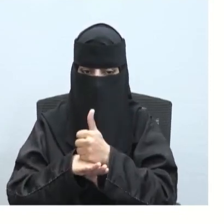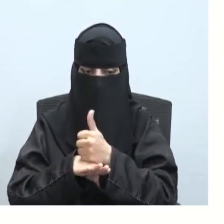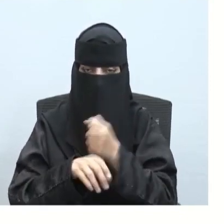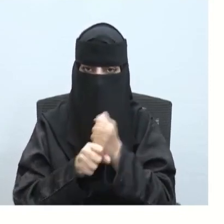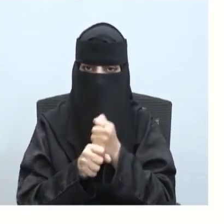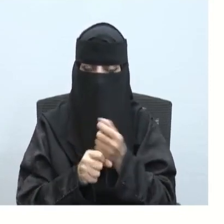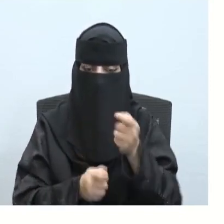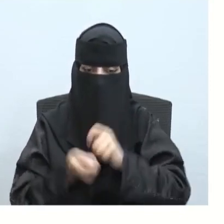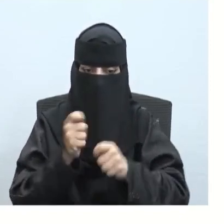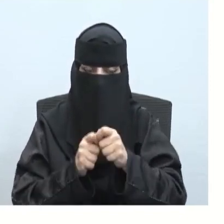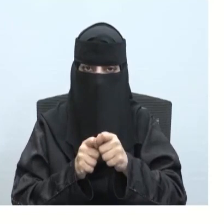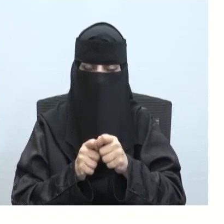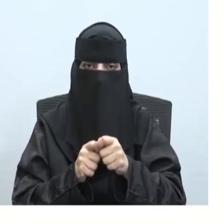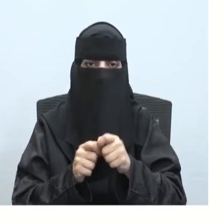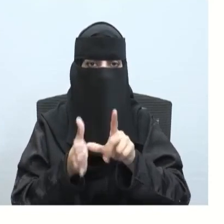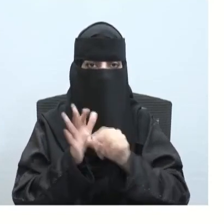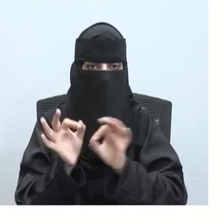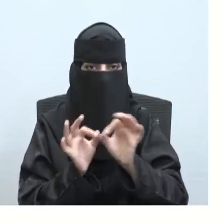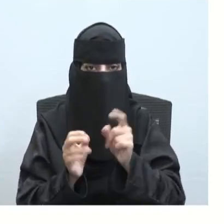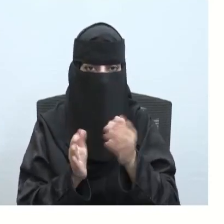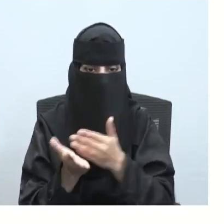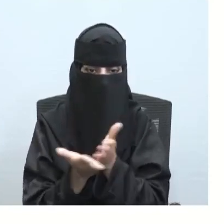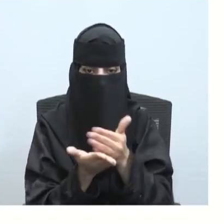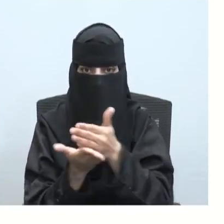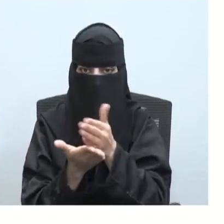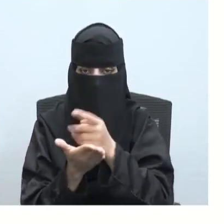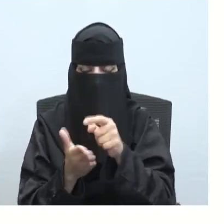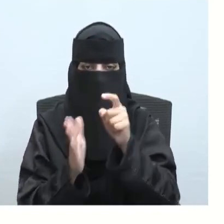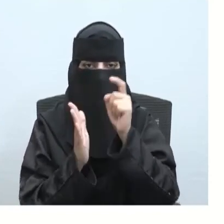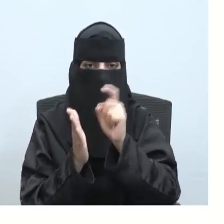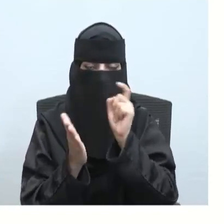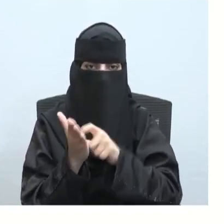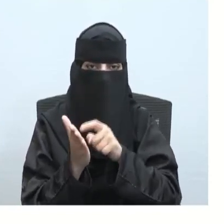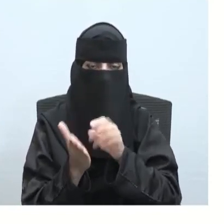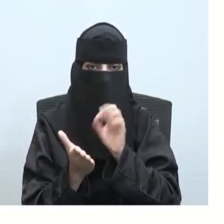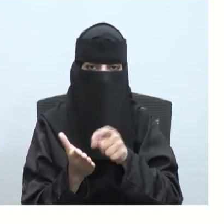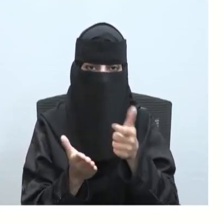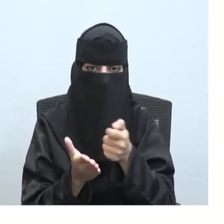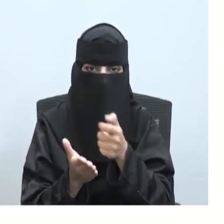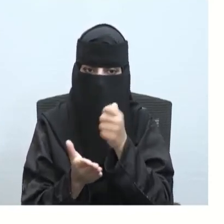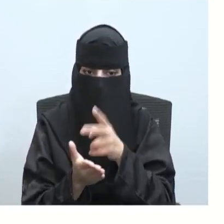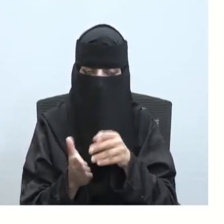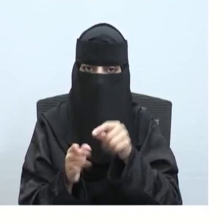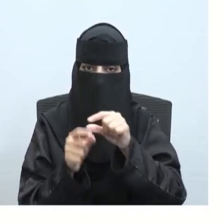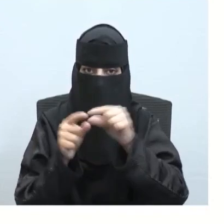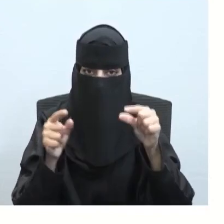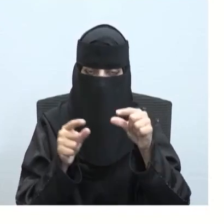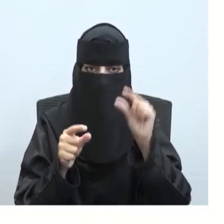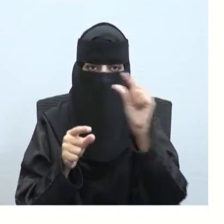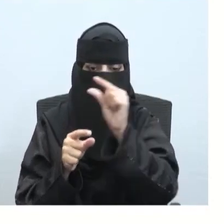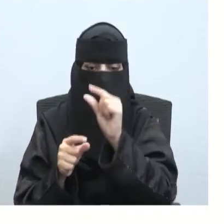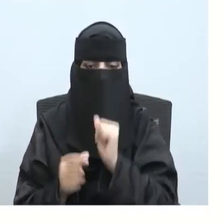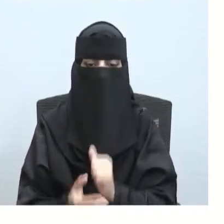التي تحتوي على الخريطة وأيضا وحدة التحكم وشريط القوائم وشريط الأدوات،